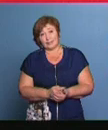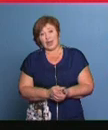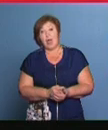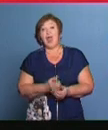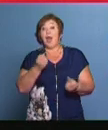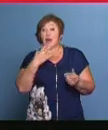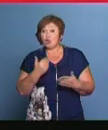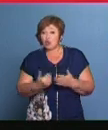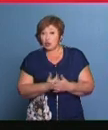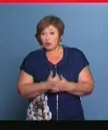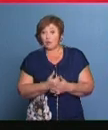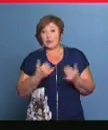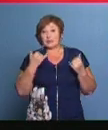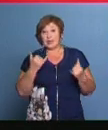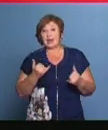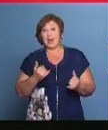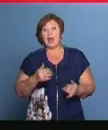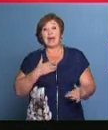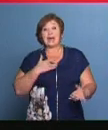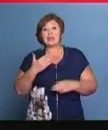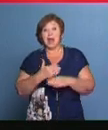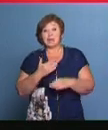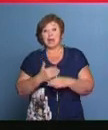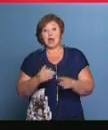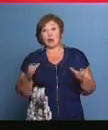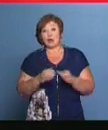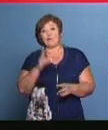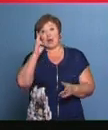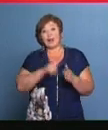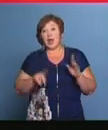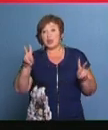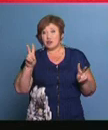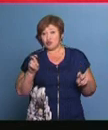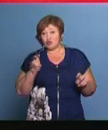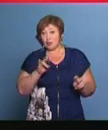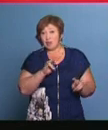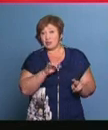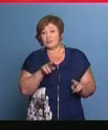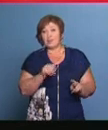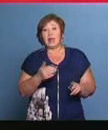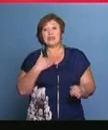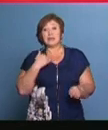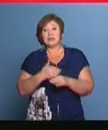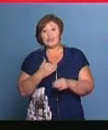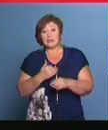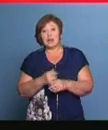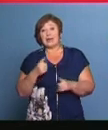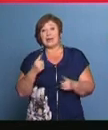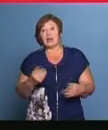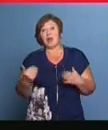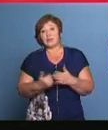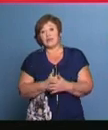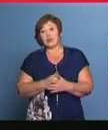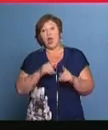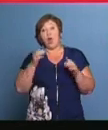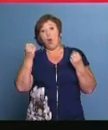Хорошие новости для инклюзивного театра «Надежда». Коллектив из Ижевска собирается на международный арт-фестиваль «Обыкновенное чудо»,